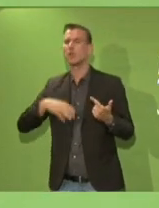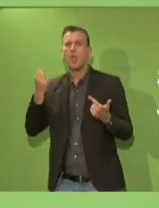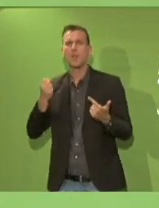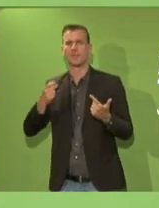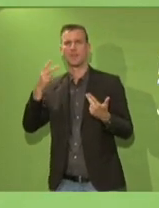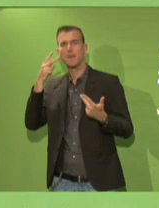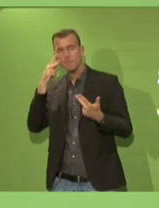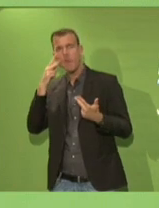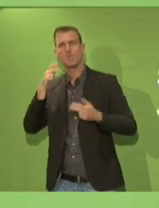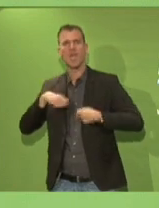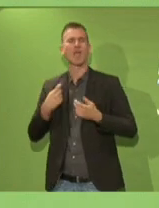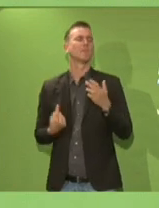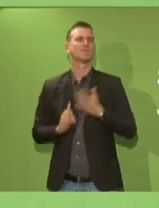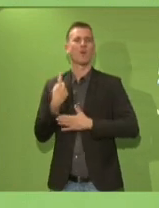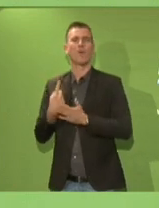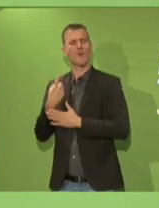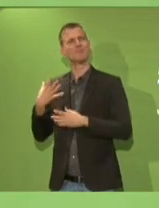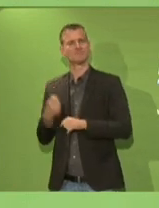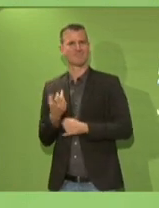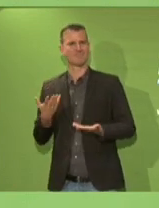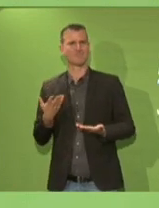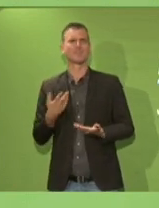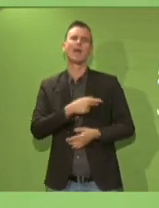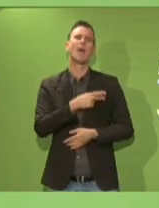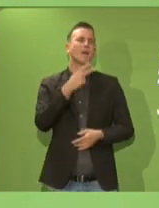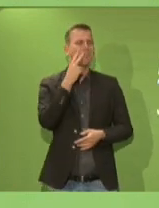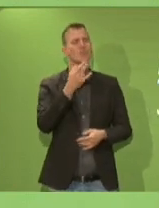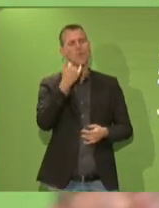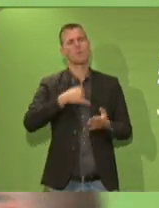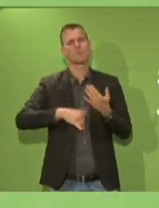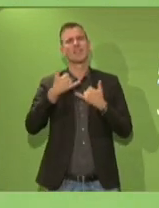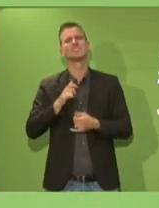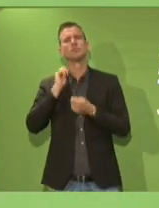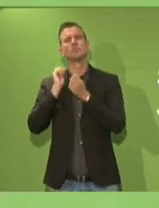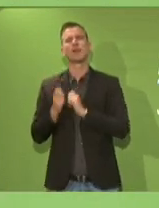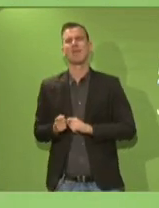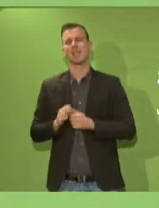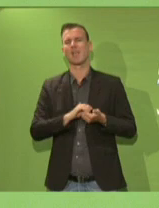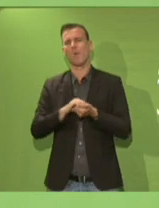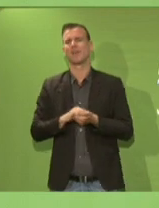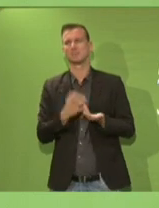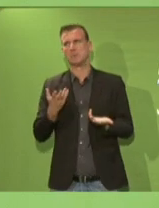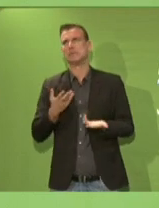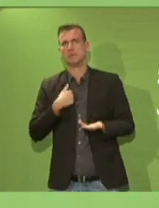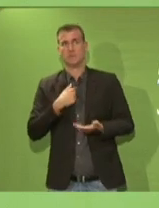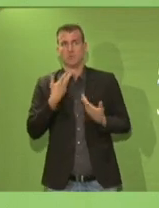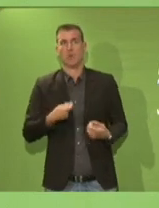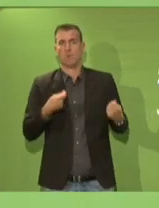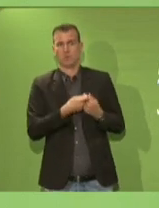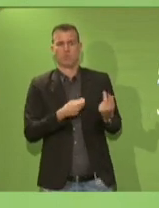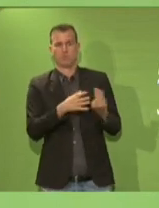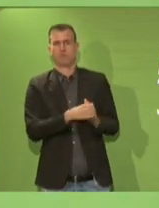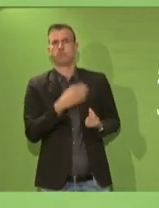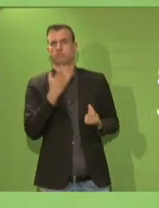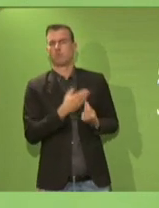in Bonn zu verteidigen. Naja, auch wenn jetzt in Bonn Jamaika kommt, ich wünsche euch alles Gute. Ich habe meine Erfahrungen mit diesem Bündnis gemacht, aber